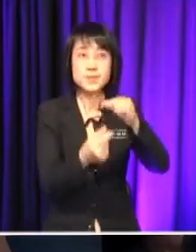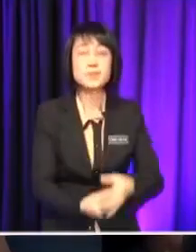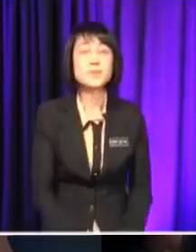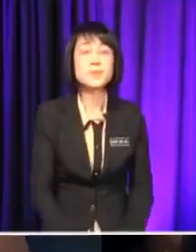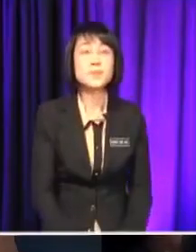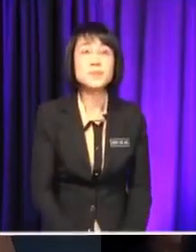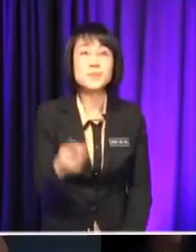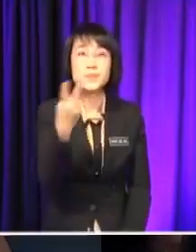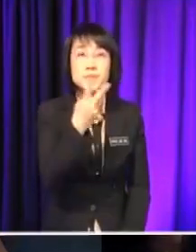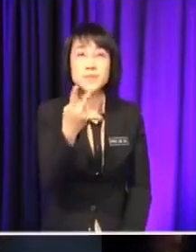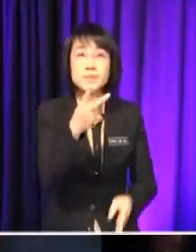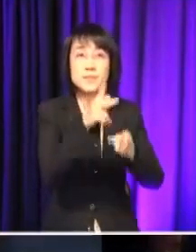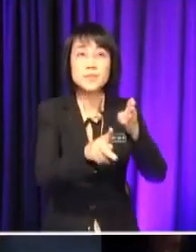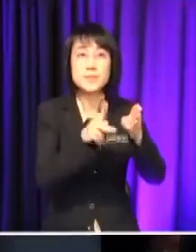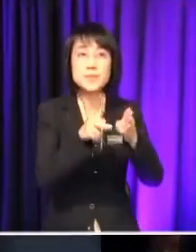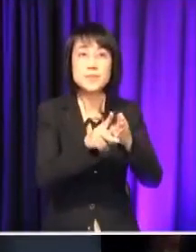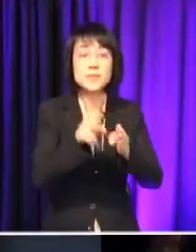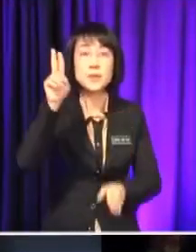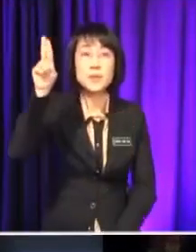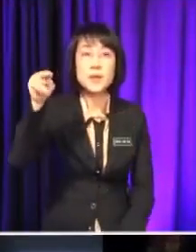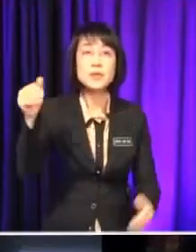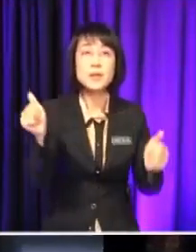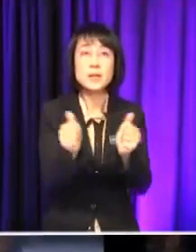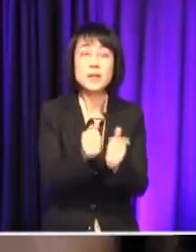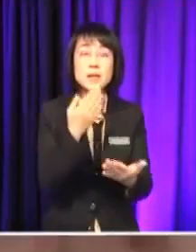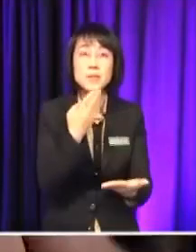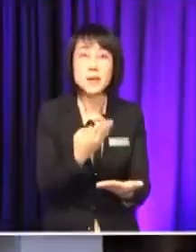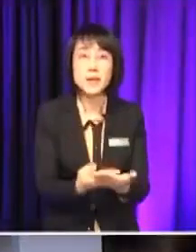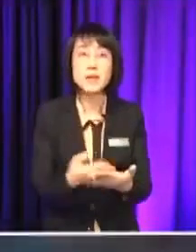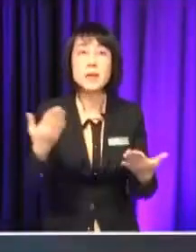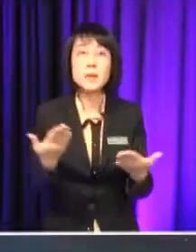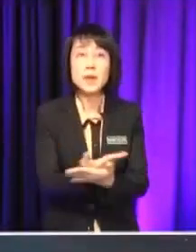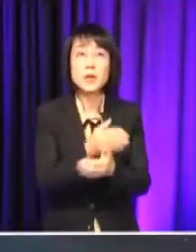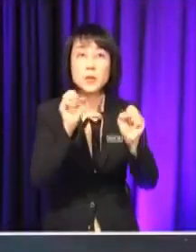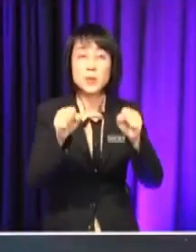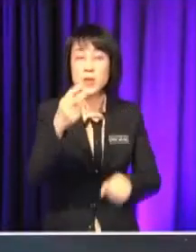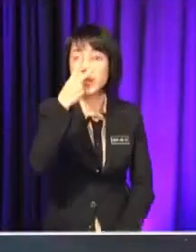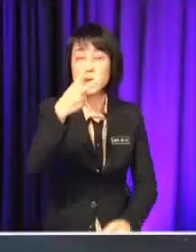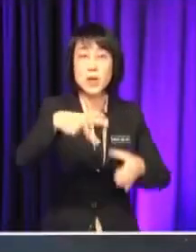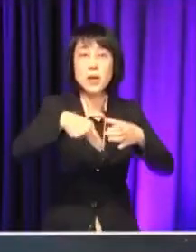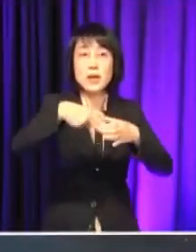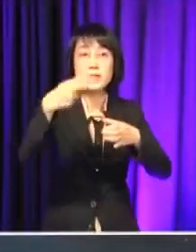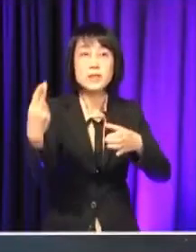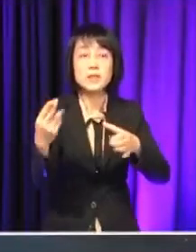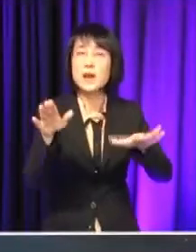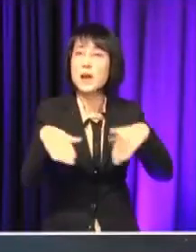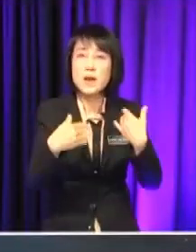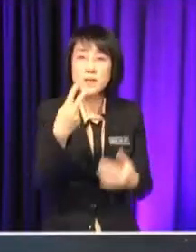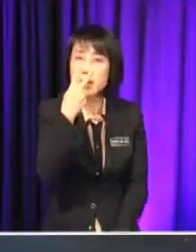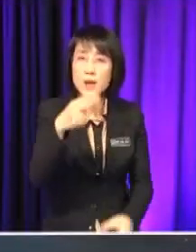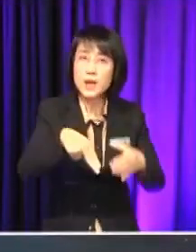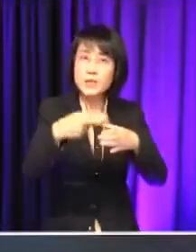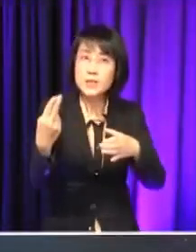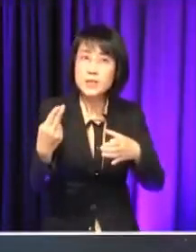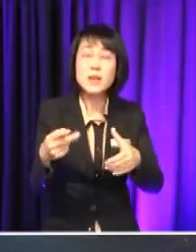kedua-dua ini telah dipasang dengan sempurna baru kita boleh tengok hasilnya oke yang pertama